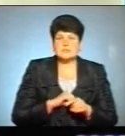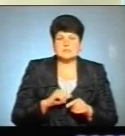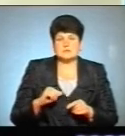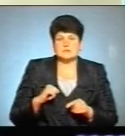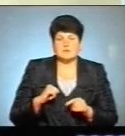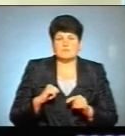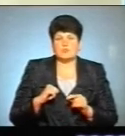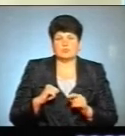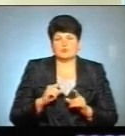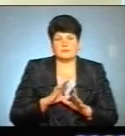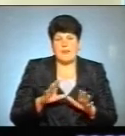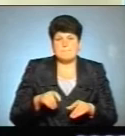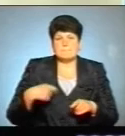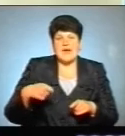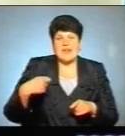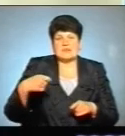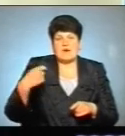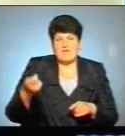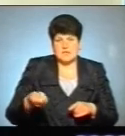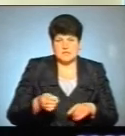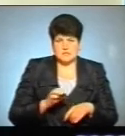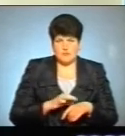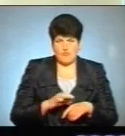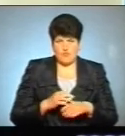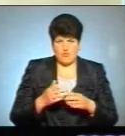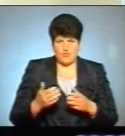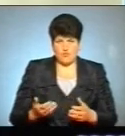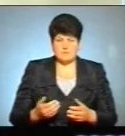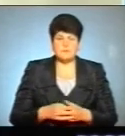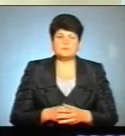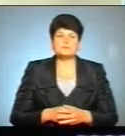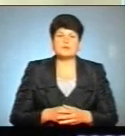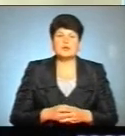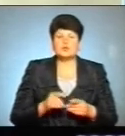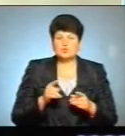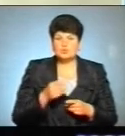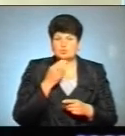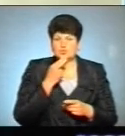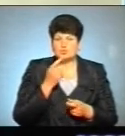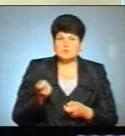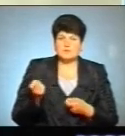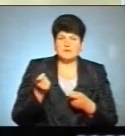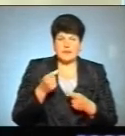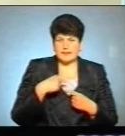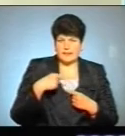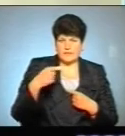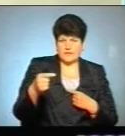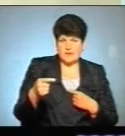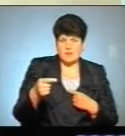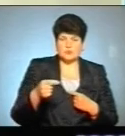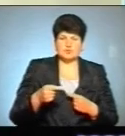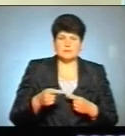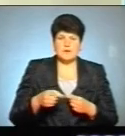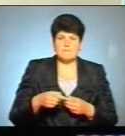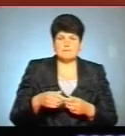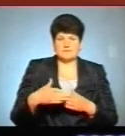певних випадках, щоб не передавалася хвороба в ту чи іншу сторону, якщо так можна сказати. Тому продукти доставляються віддалено, під